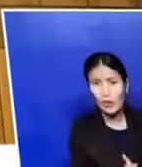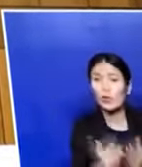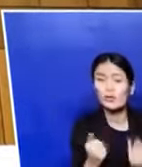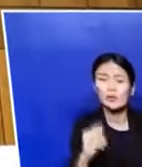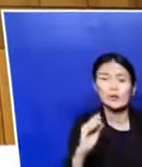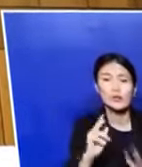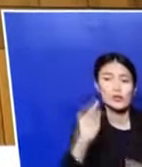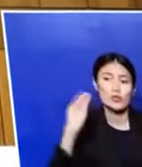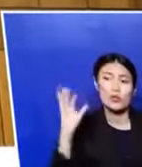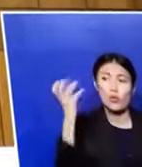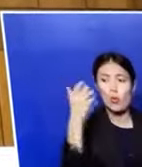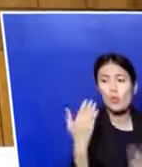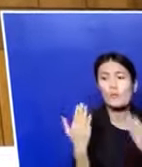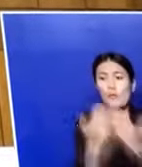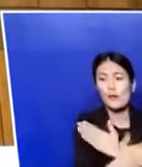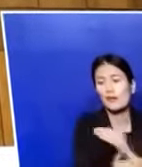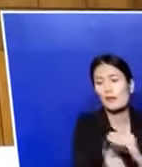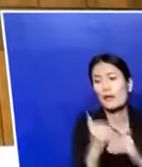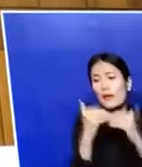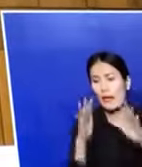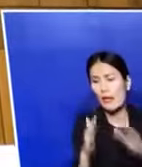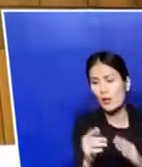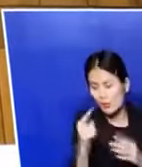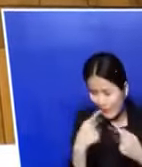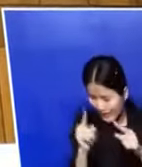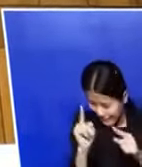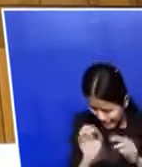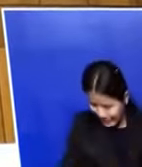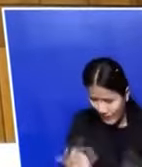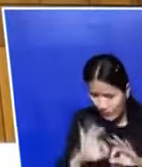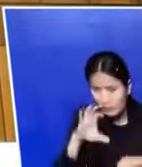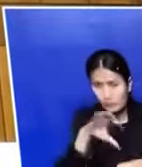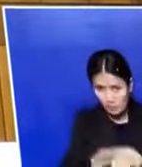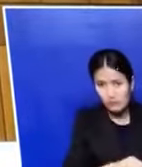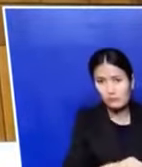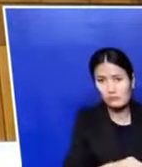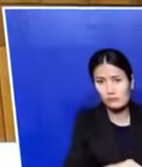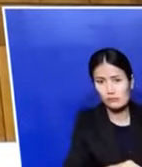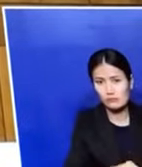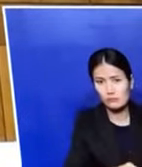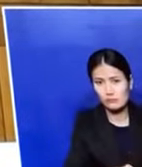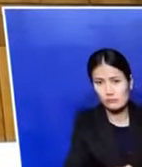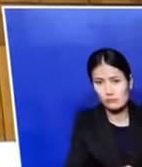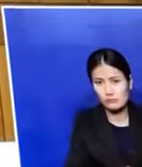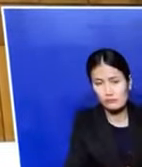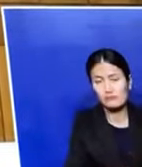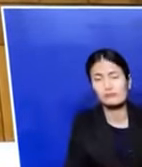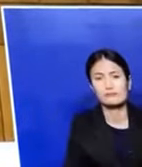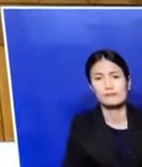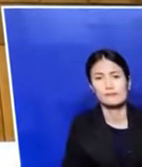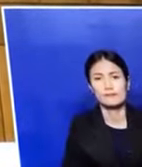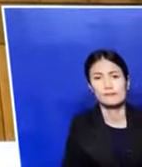ว่าเราต้องปราบให้ได้ตราบใดที่ยังไม่มีวันถูกกฎหมายนะผมเห็นว่าท่านก็ศึกษาอยู่นะครับก็เป็นเรื่องของท่าน